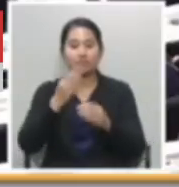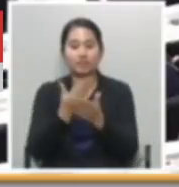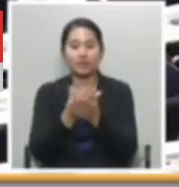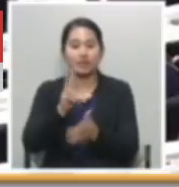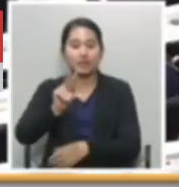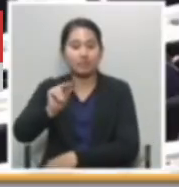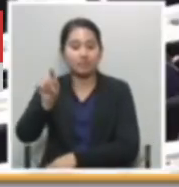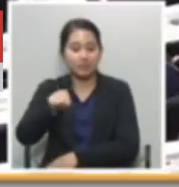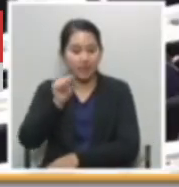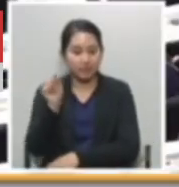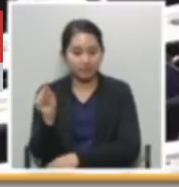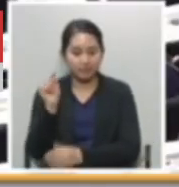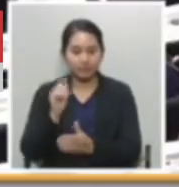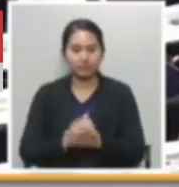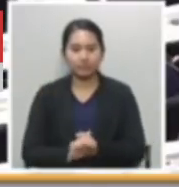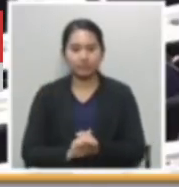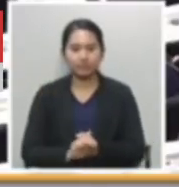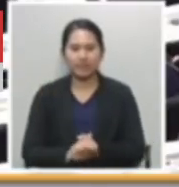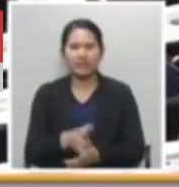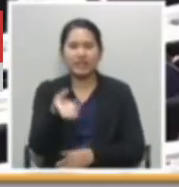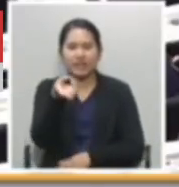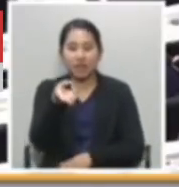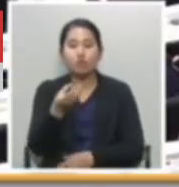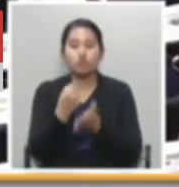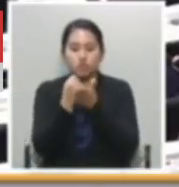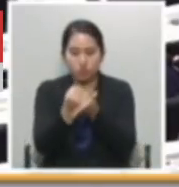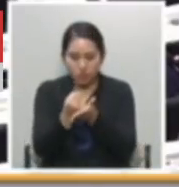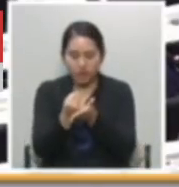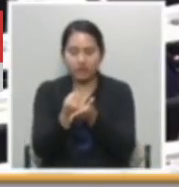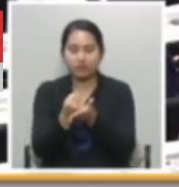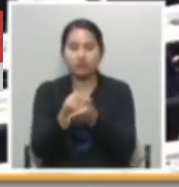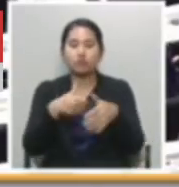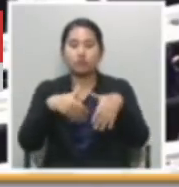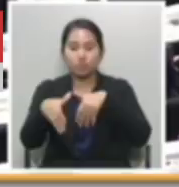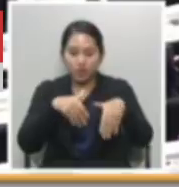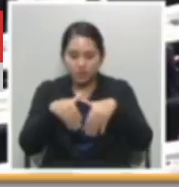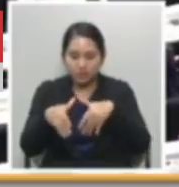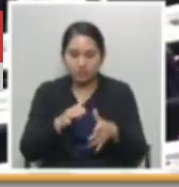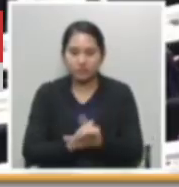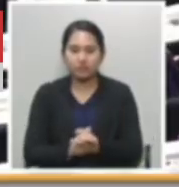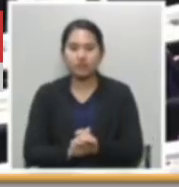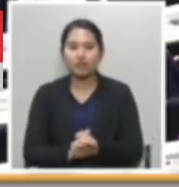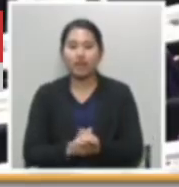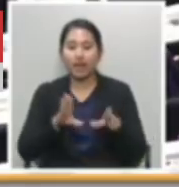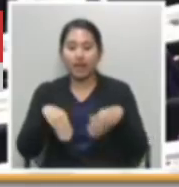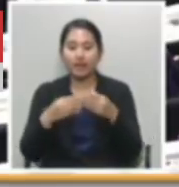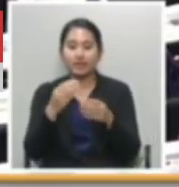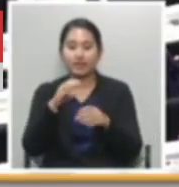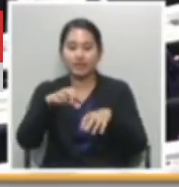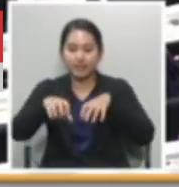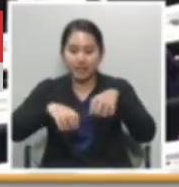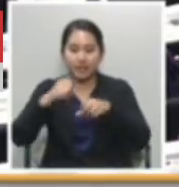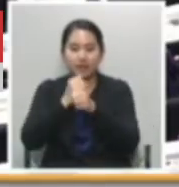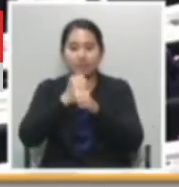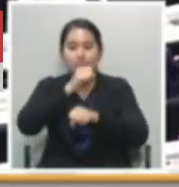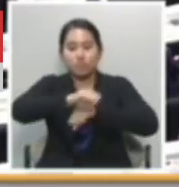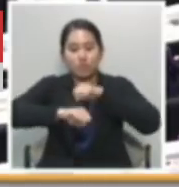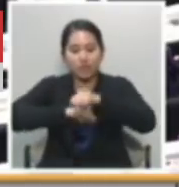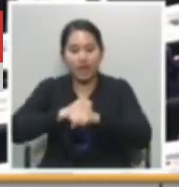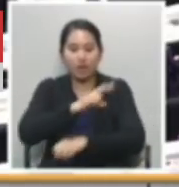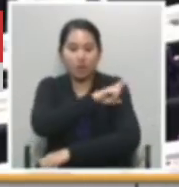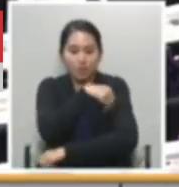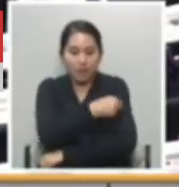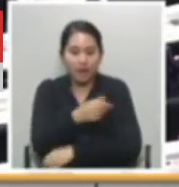30% นะมันไม่กี่ตังเองมันจะได้ช่วยนะแล้วก็เพิ่มให้สร้างโรงพยาบาลตำบลให้ได้เพิ่มเครื่องมือให้